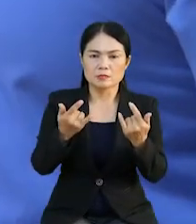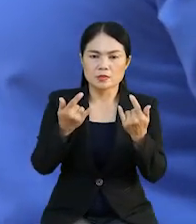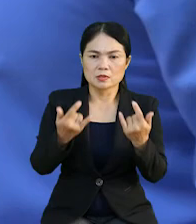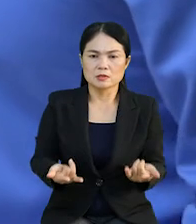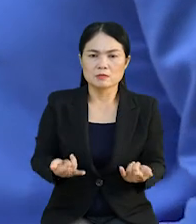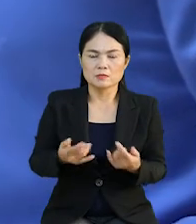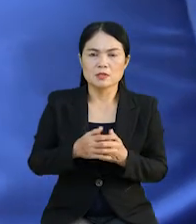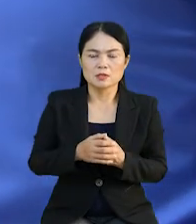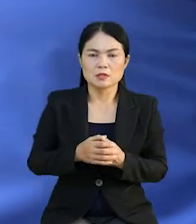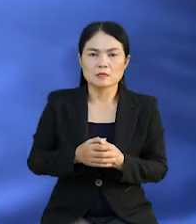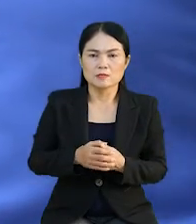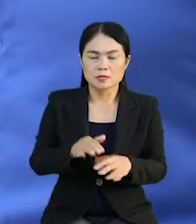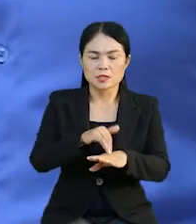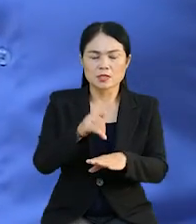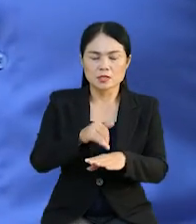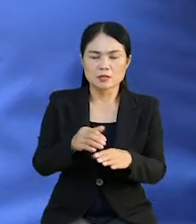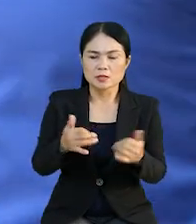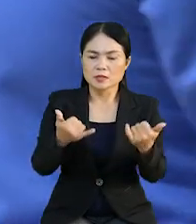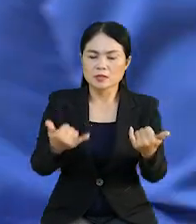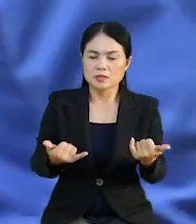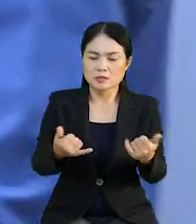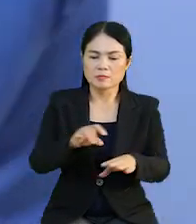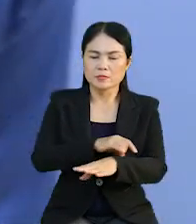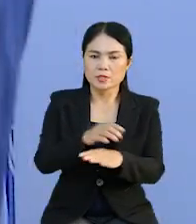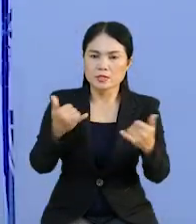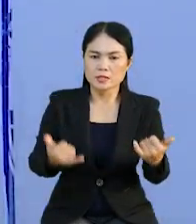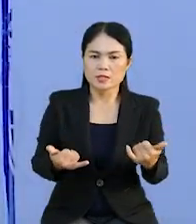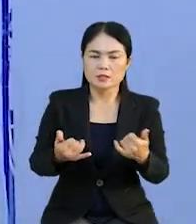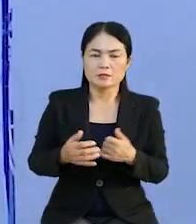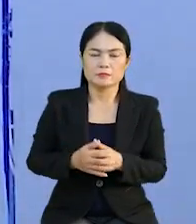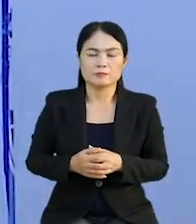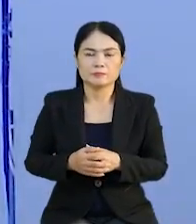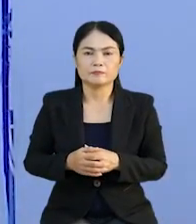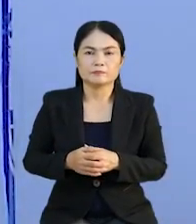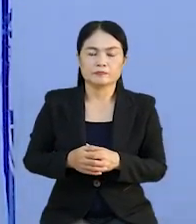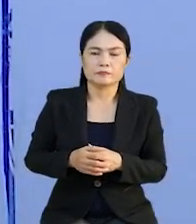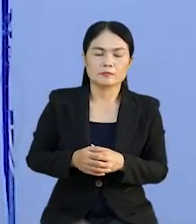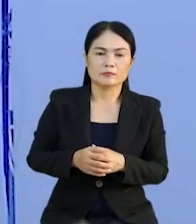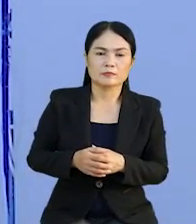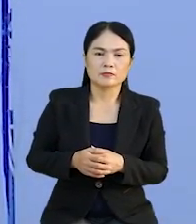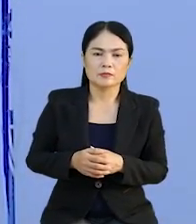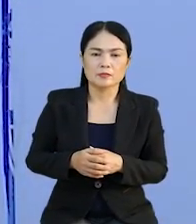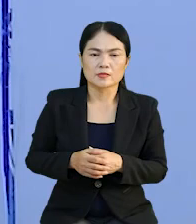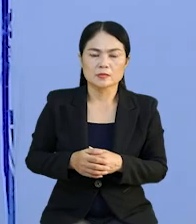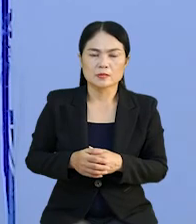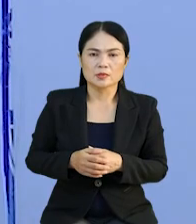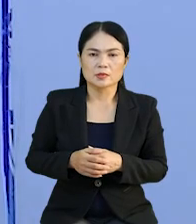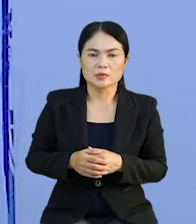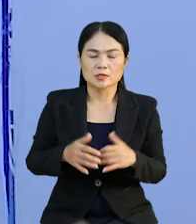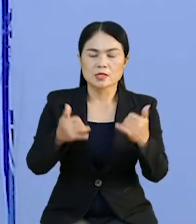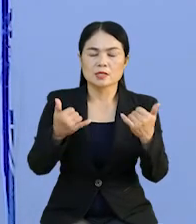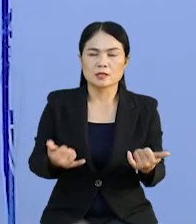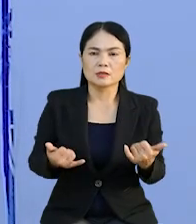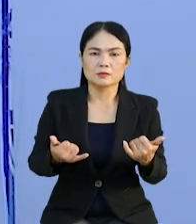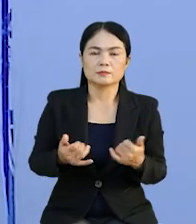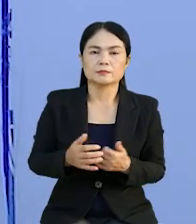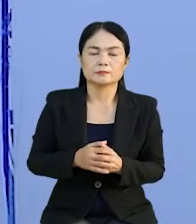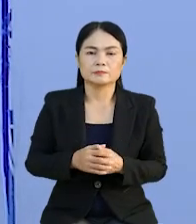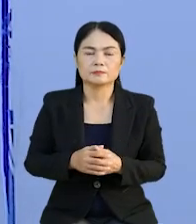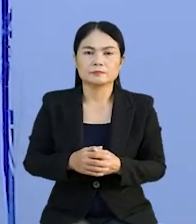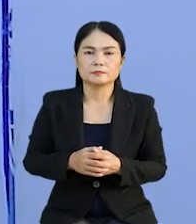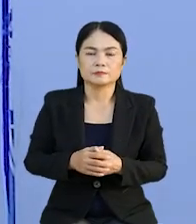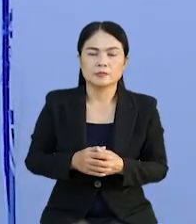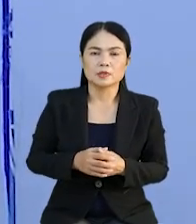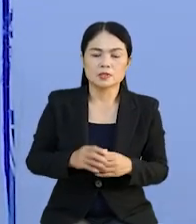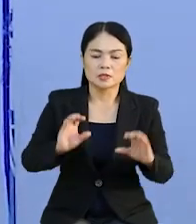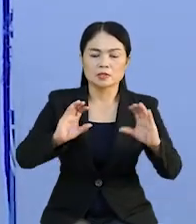នយើងហៅថាឥឡូវនេះពេលនេះណាអញ្ចឹងកូនណាអញ្ចឹងលោកគ្រូដាក់ថាឥឡូវបាទឥឡូវ